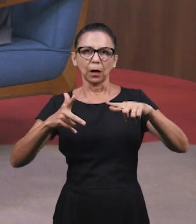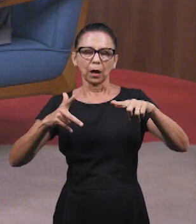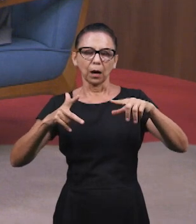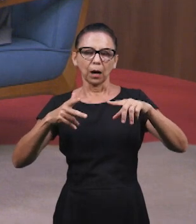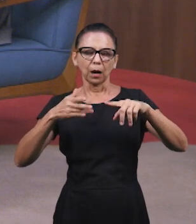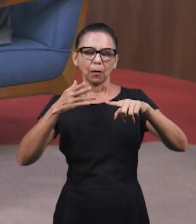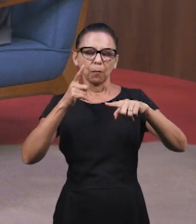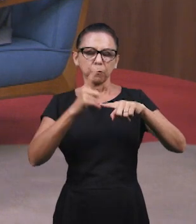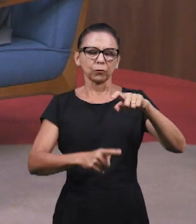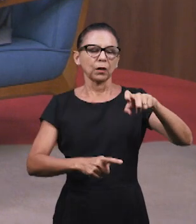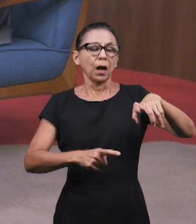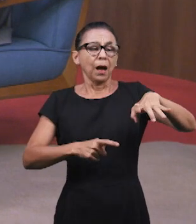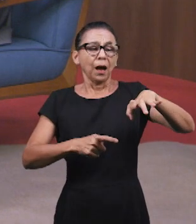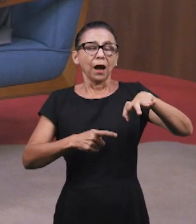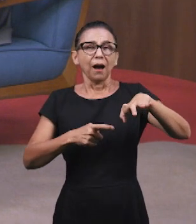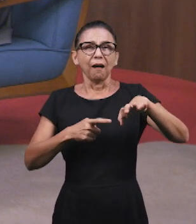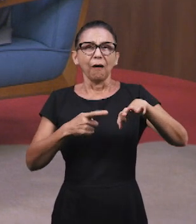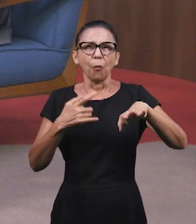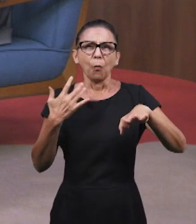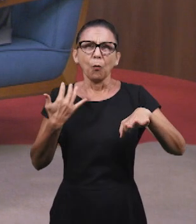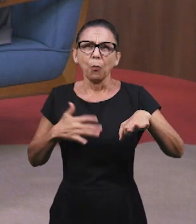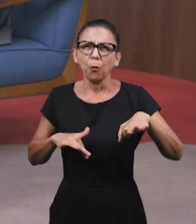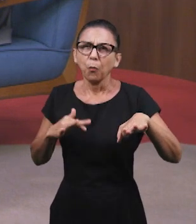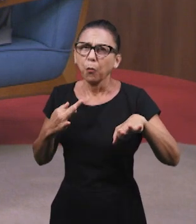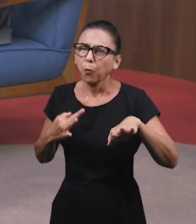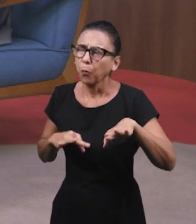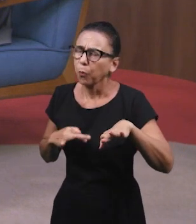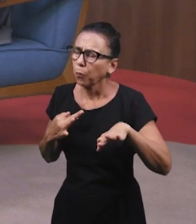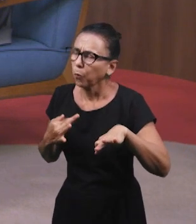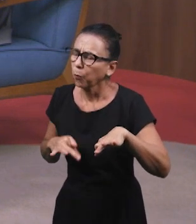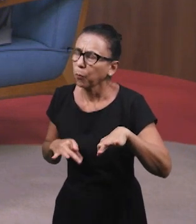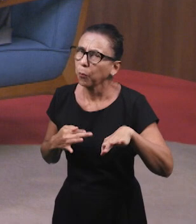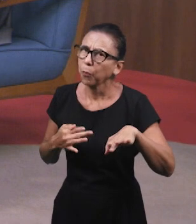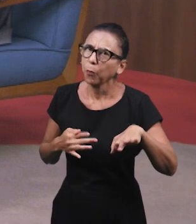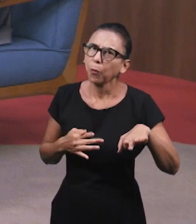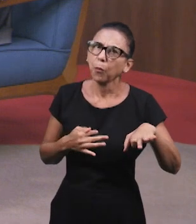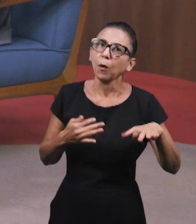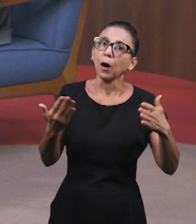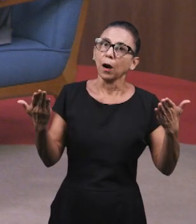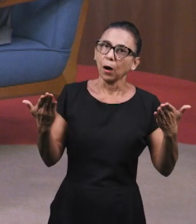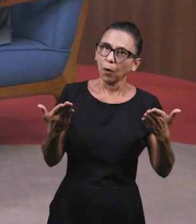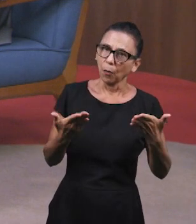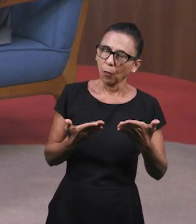Aujourd'hui, il y a la chirurgie, etc., dépendant du temps, n'est-ce pas? Mais